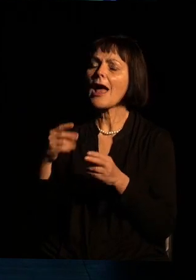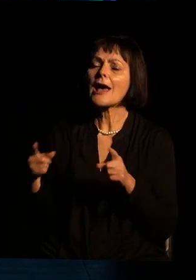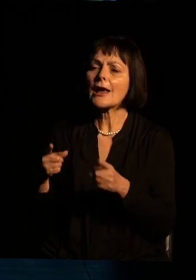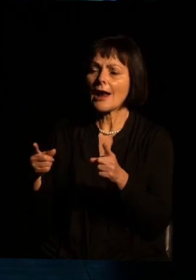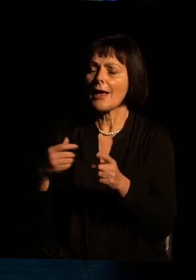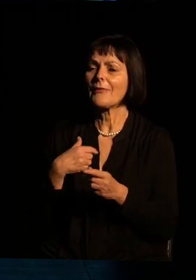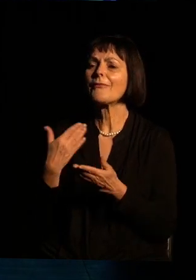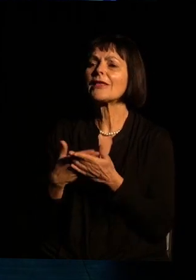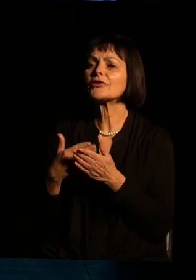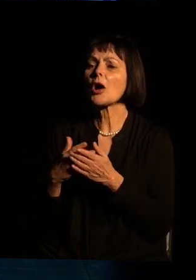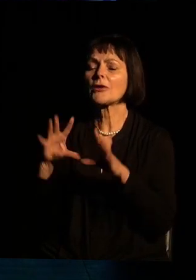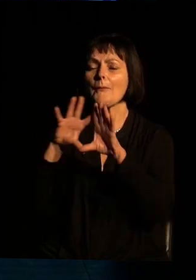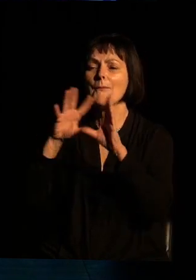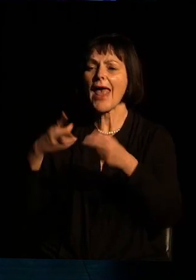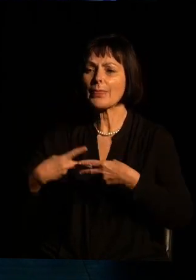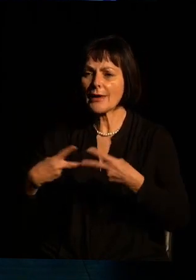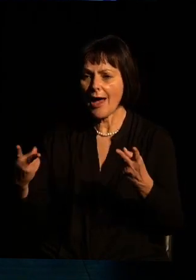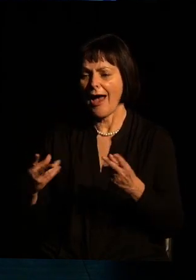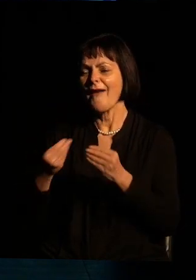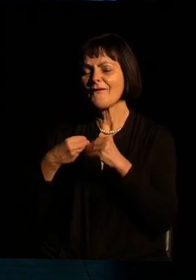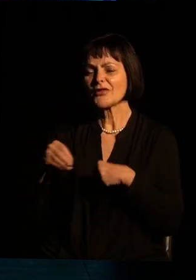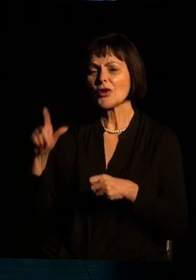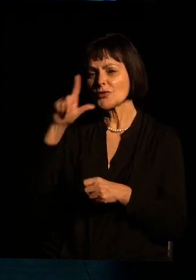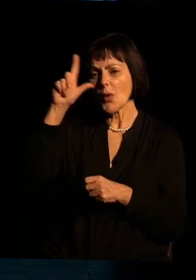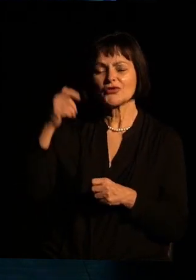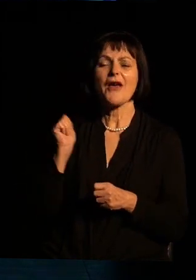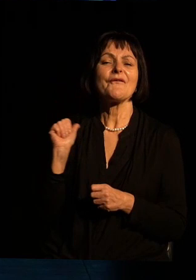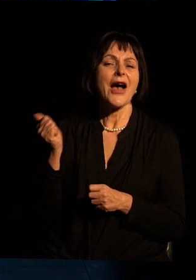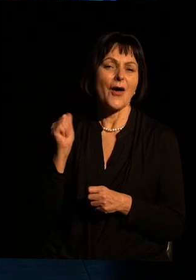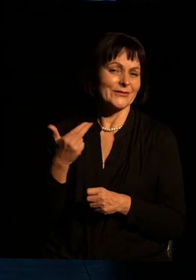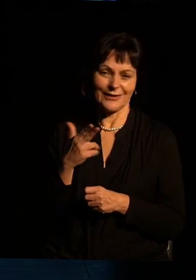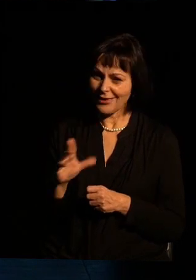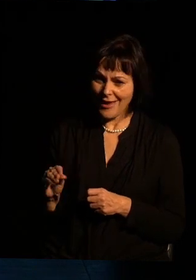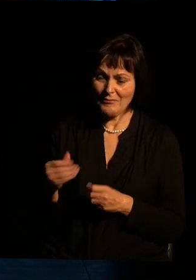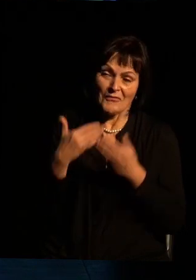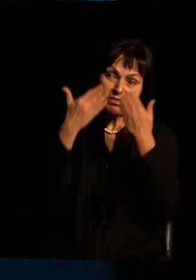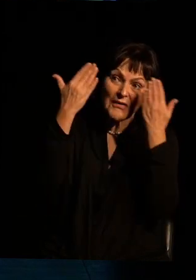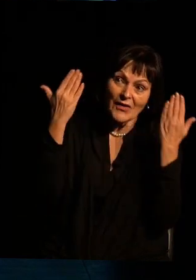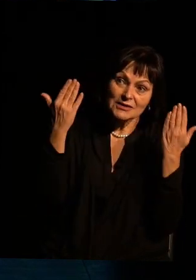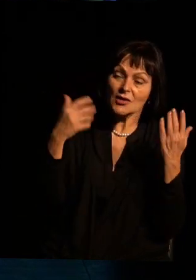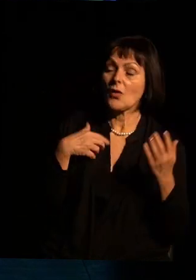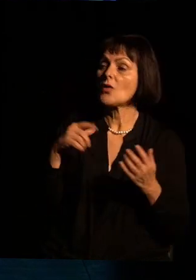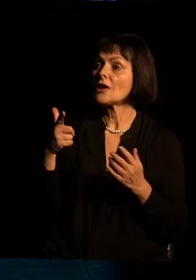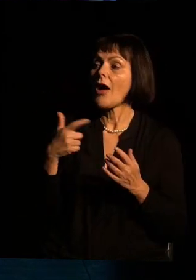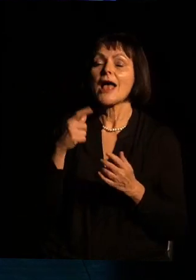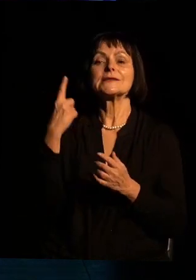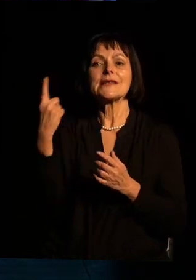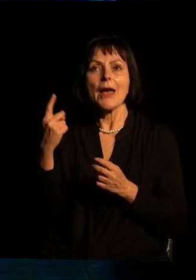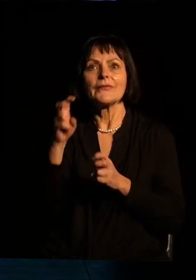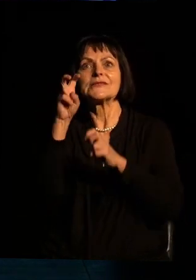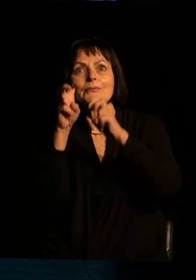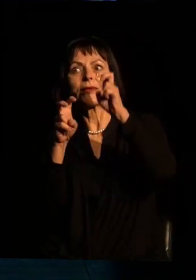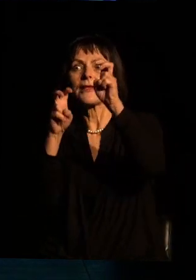że media, a też może większość ludzi no, nie są fachowcami, nie znają się, nie wiedzą na czym polega samotne